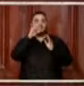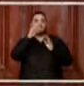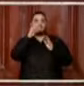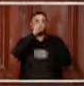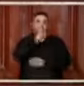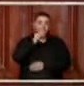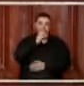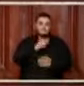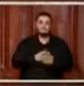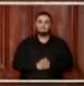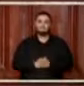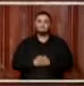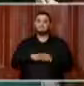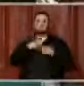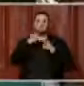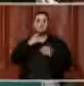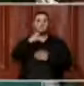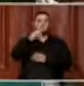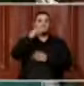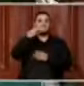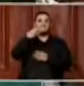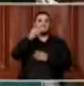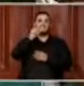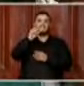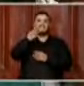السيد كبير الأحبار بتونس،